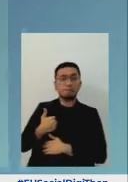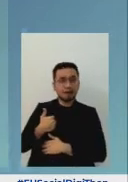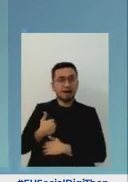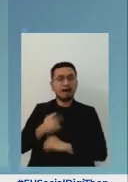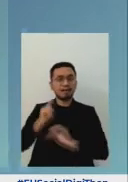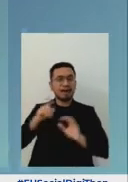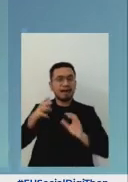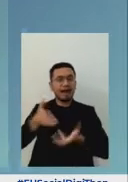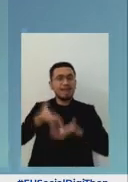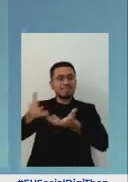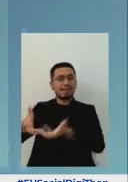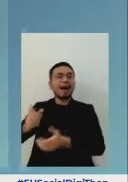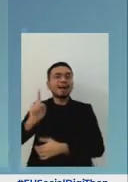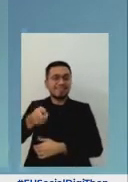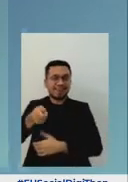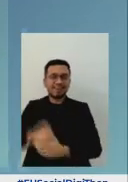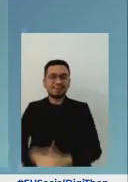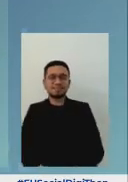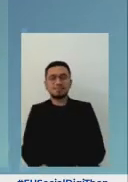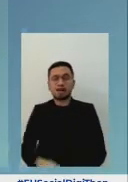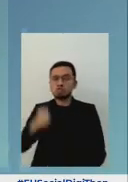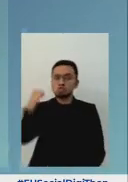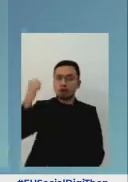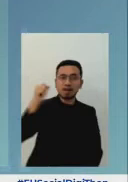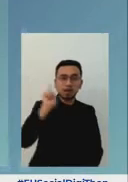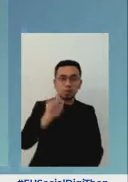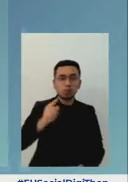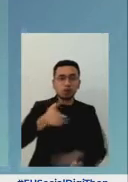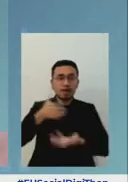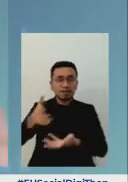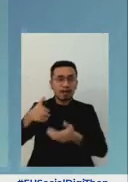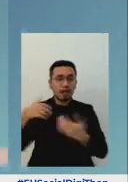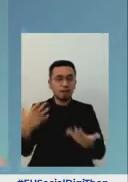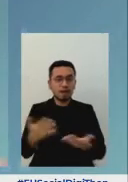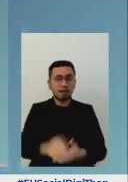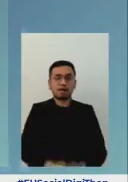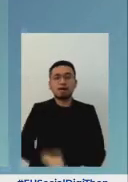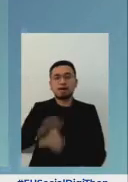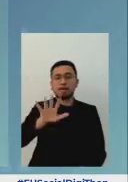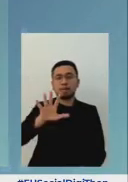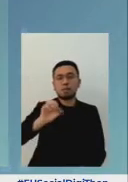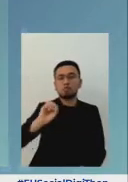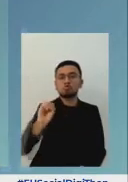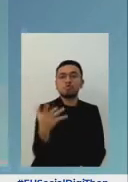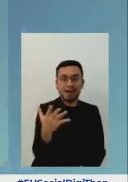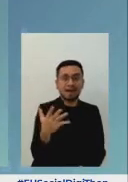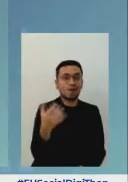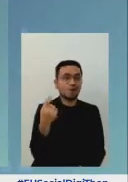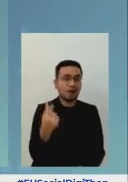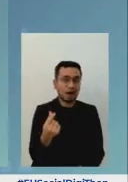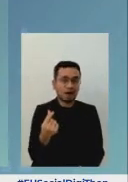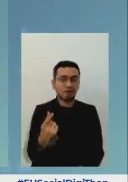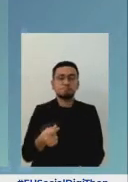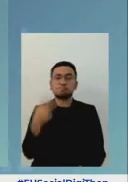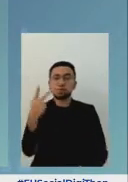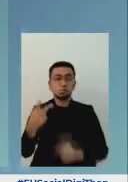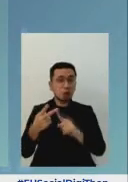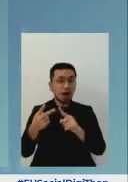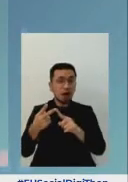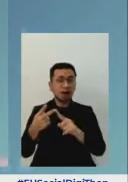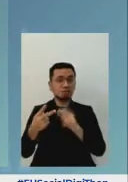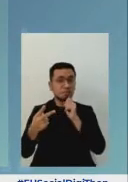loh untuk pemenangnya ya. Untuk juara pertama hadiahnya itu ada 50 juta uang tunai, kemudian untuk pemenang kedua